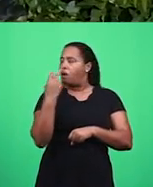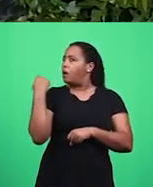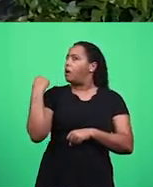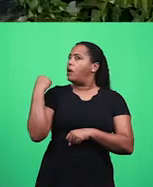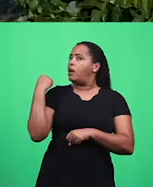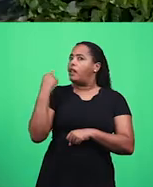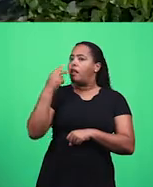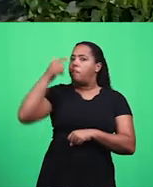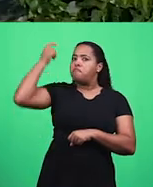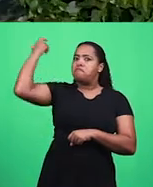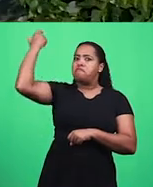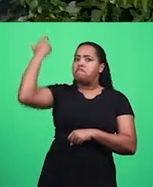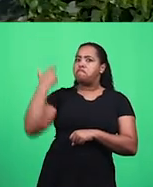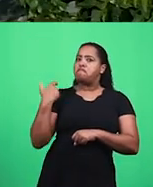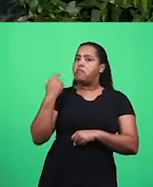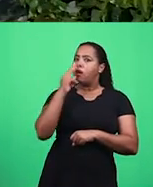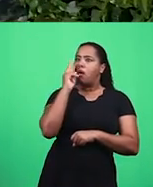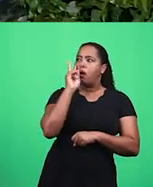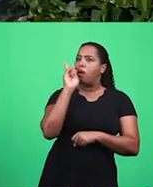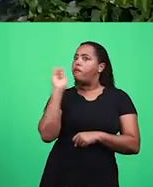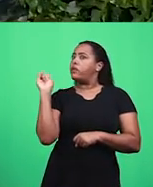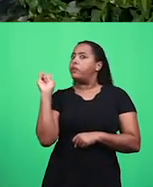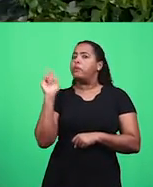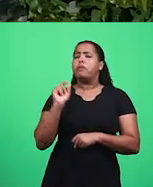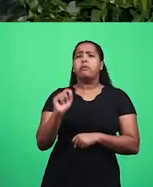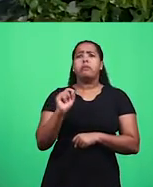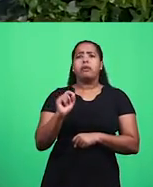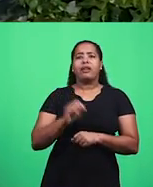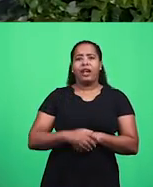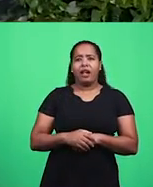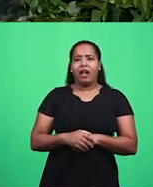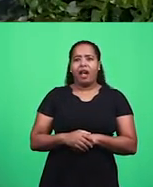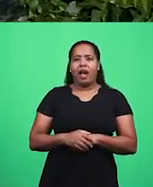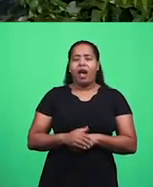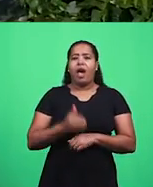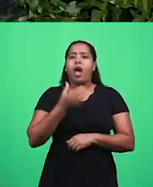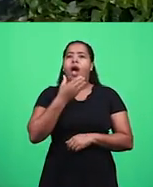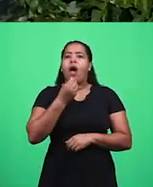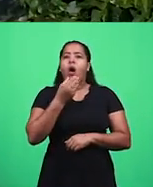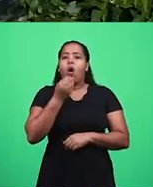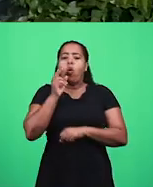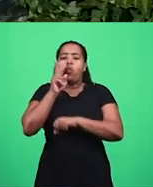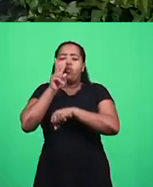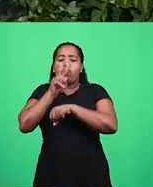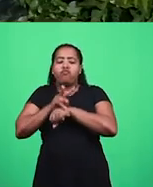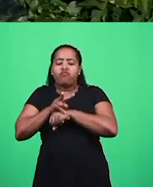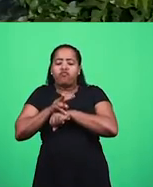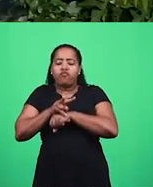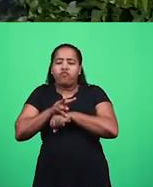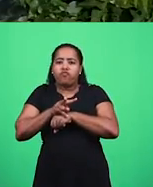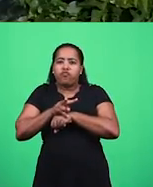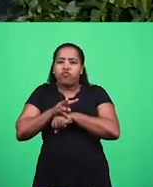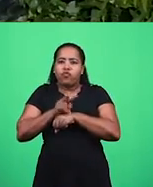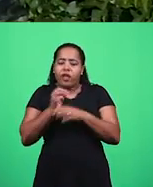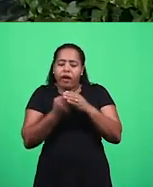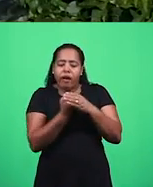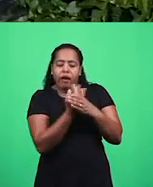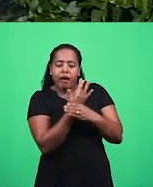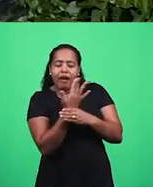назад, она увидела какую-то личность, да? Она подумала, что это